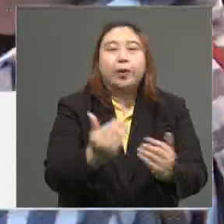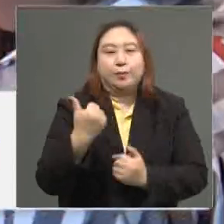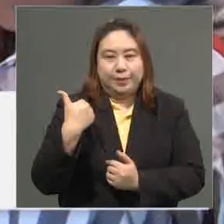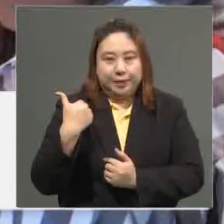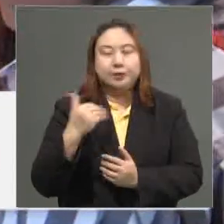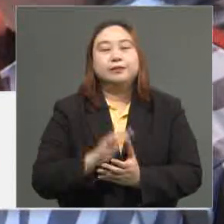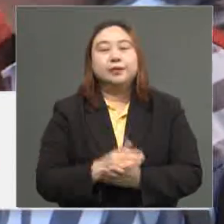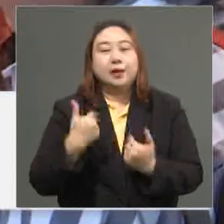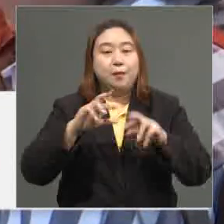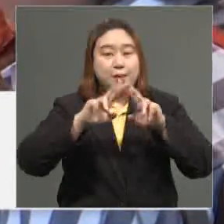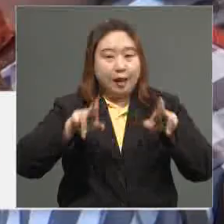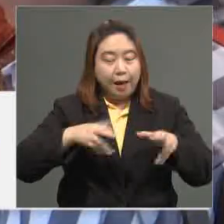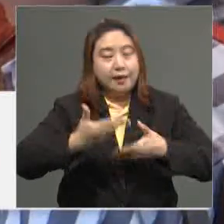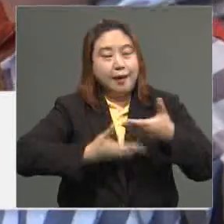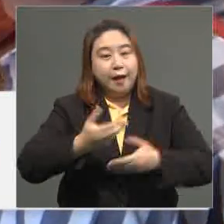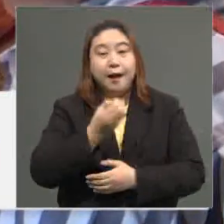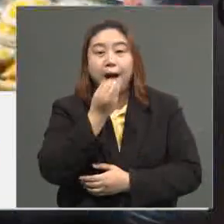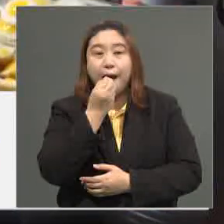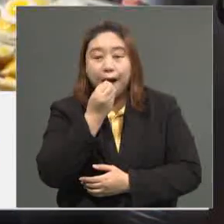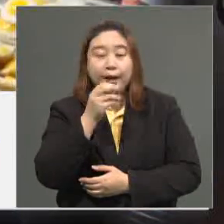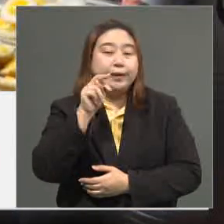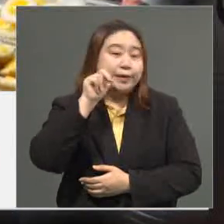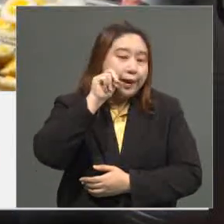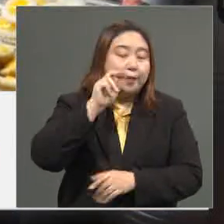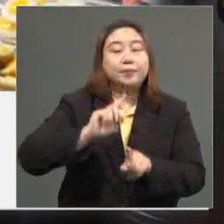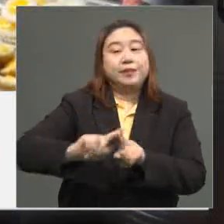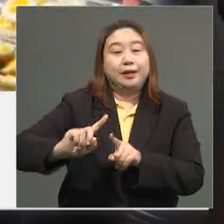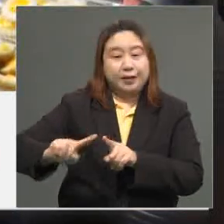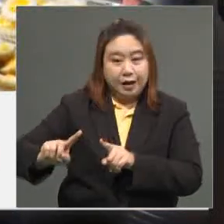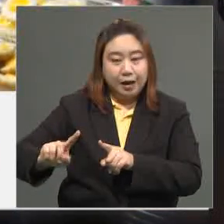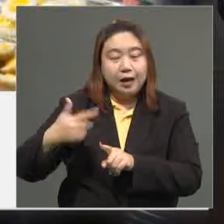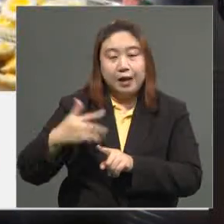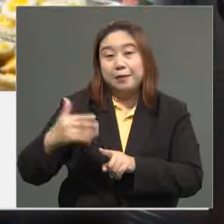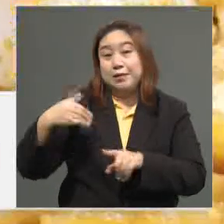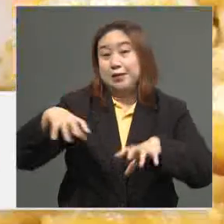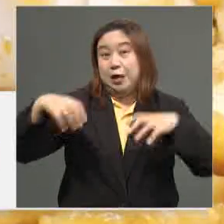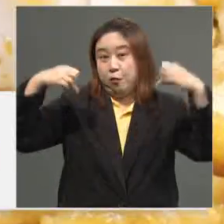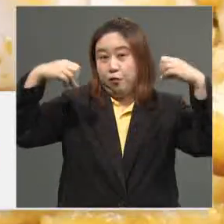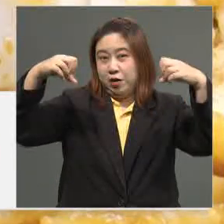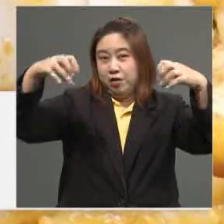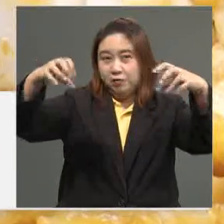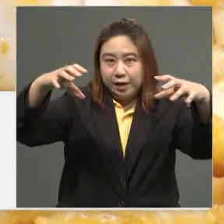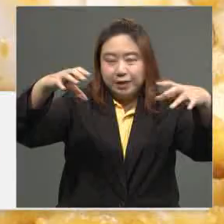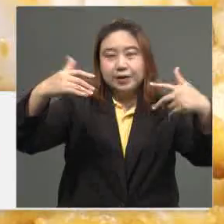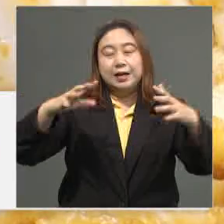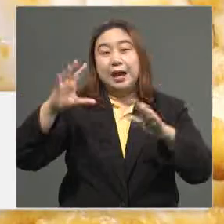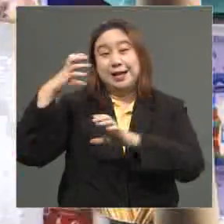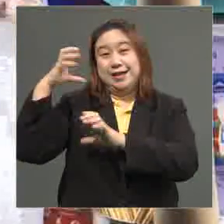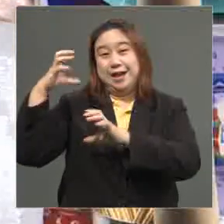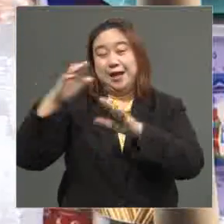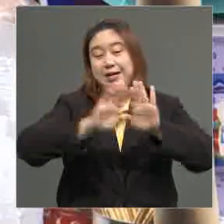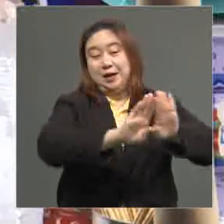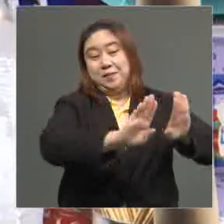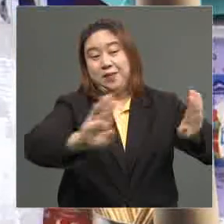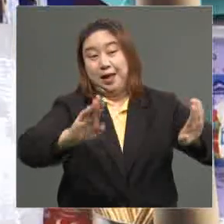ากนี้ยังมีร้านชุมชนจำหน่ายอาหารและเครื่องดื่มและชมไฮไลท์การประดับตกแต่งไฟรวมถึงการฉายภาพเคลื่อนไหวบริเวณกำแพงพ